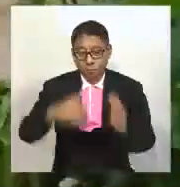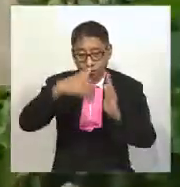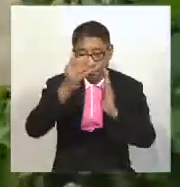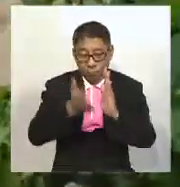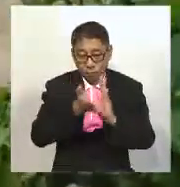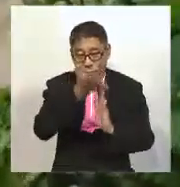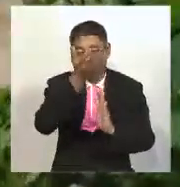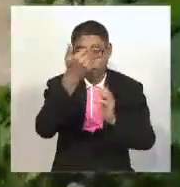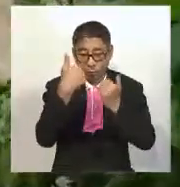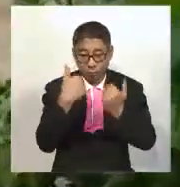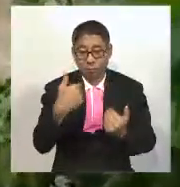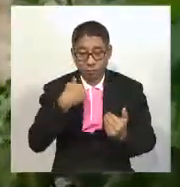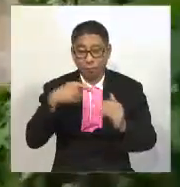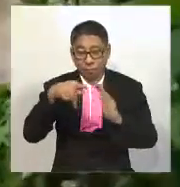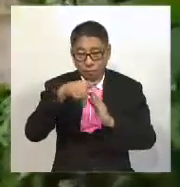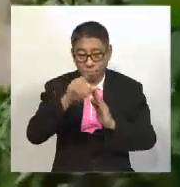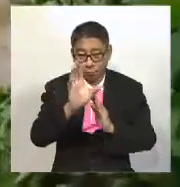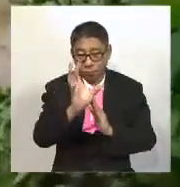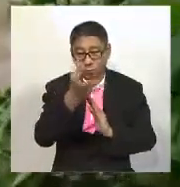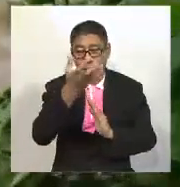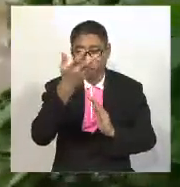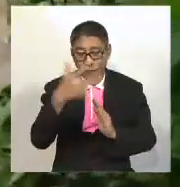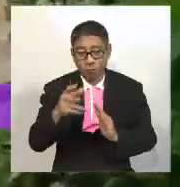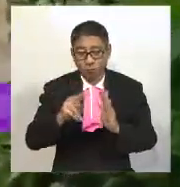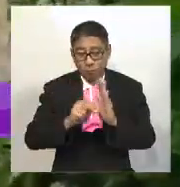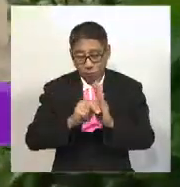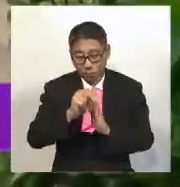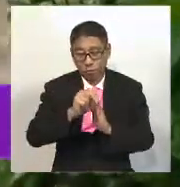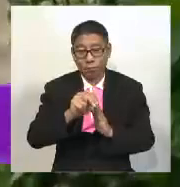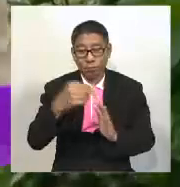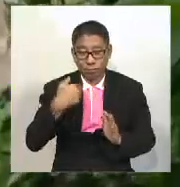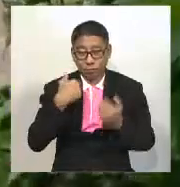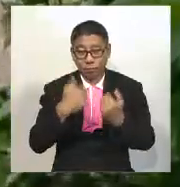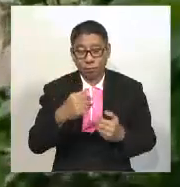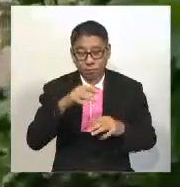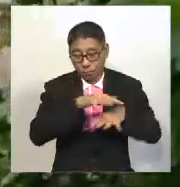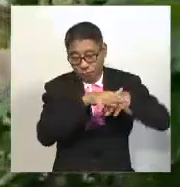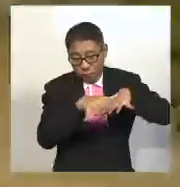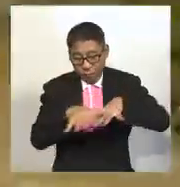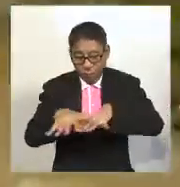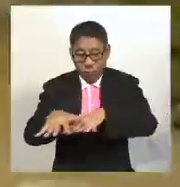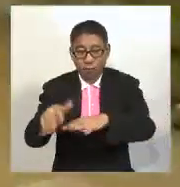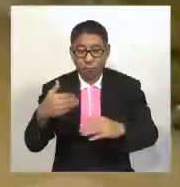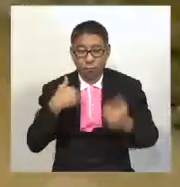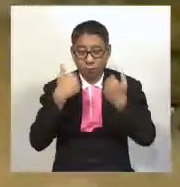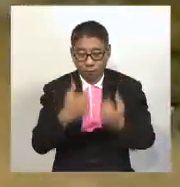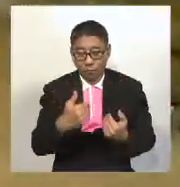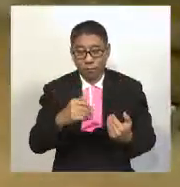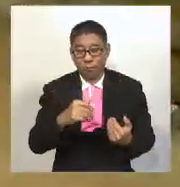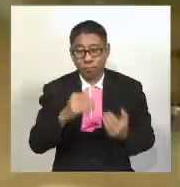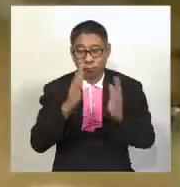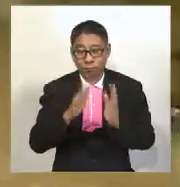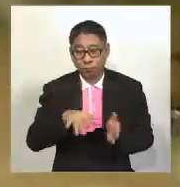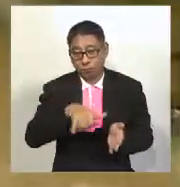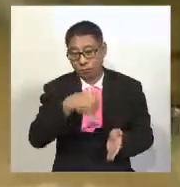ภาคเหนือนอกจากสถานการณ์ในจังหวัดพิษณุโลกแล้วนะครับน่านในที่น่านน้ำป่าหลากในอำเภอทุ่งช้างครับพัดชาว